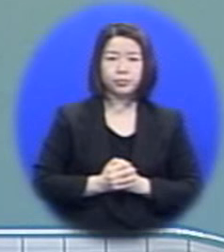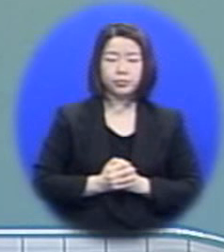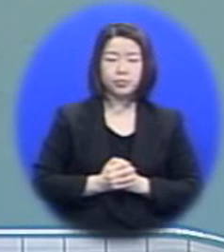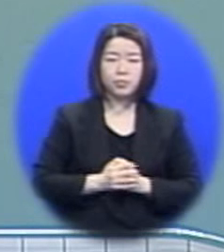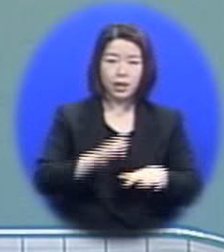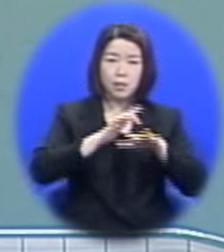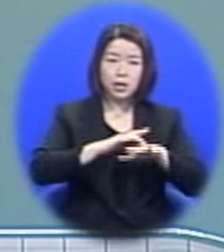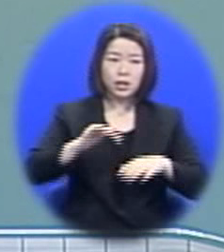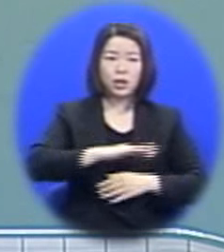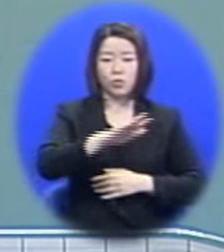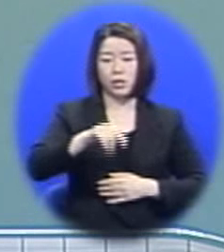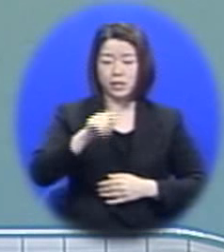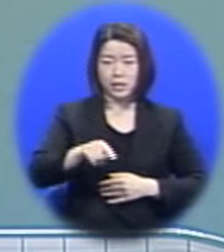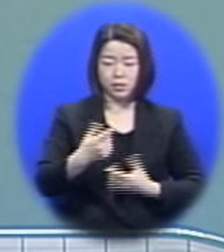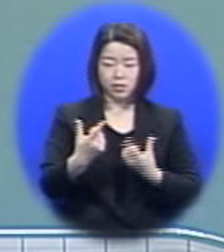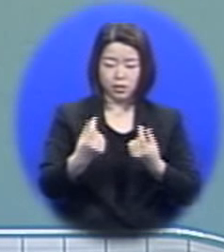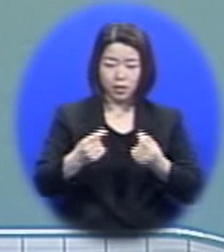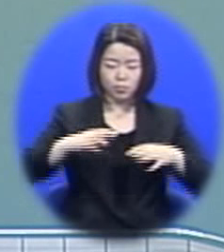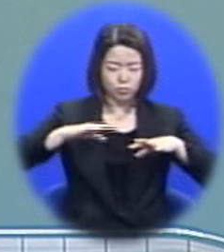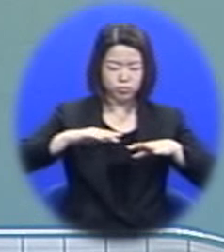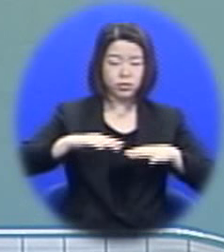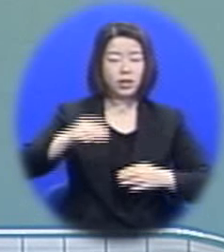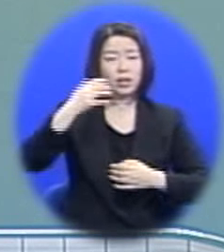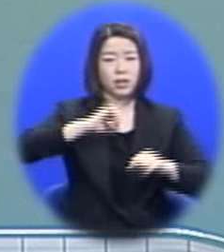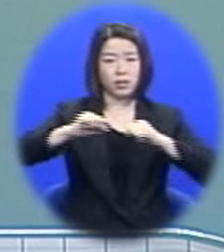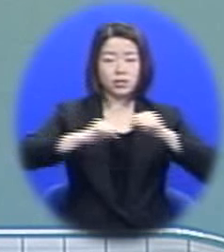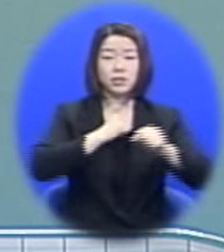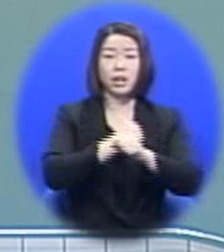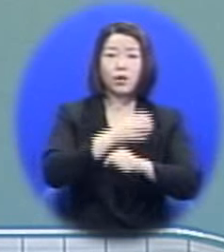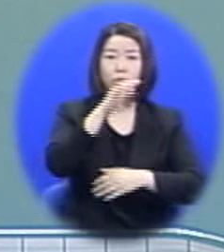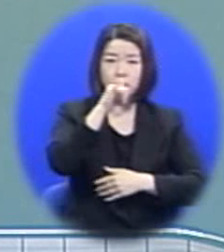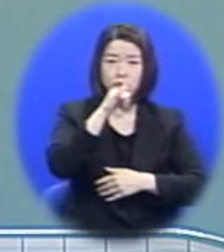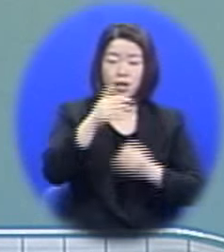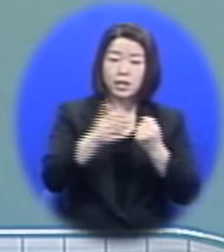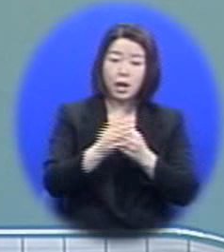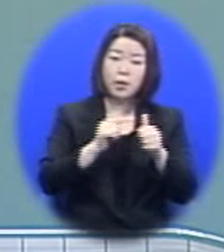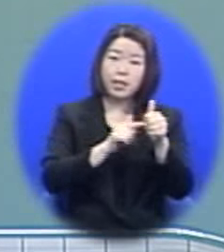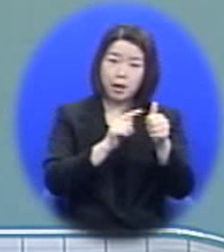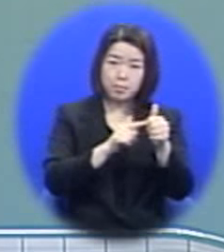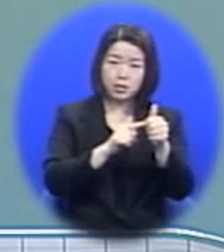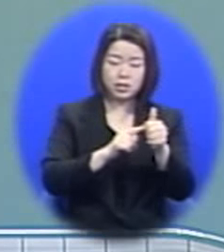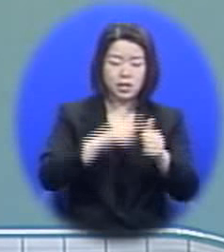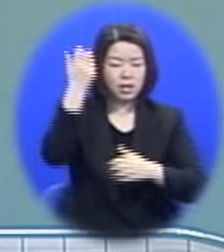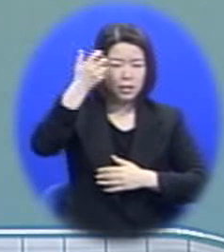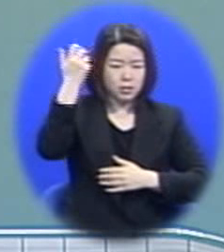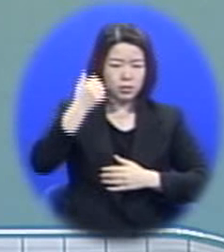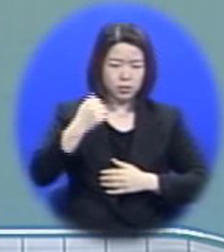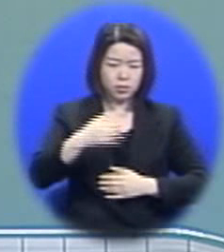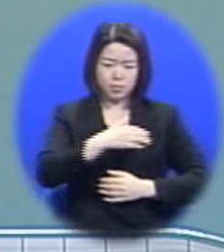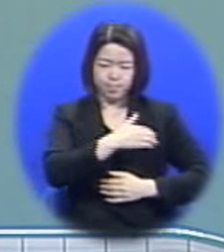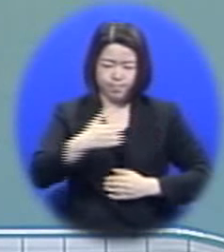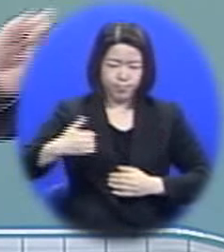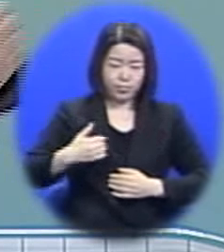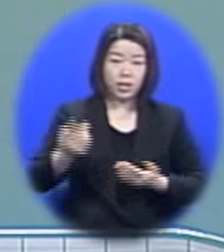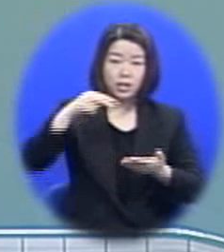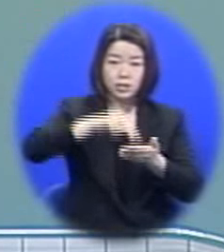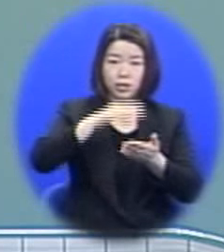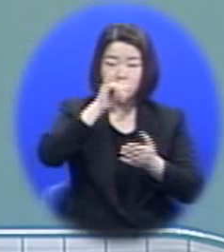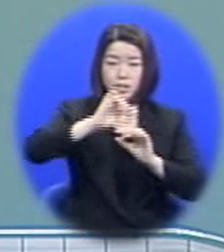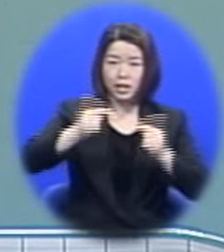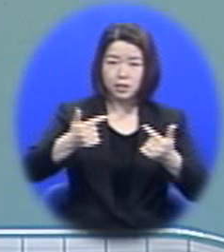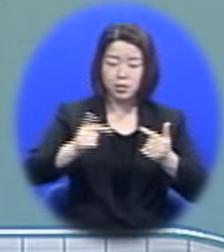마귀가 우리를 이렇게 무섭게 역사해요. 그래서 남편이 영적으로 든든히 서지 못하면 가정이